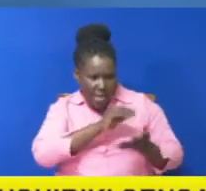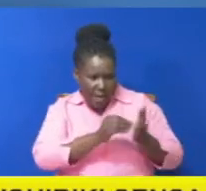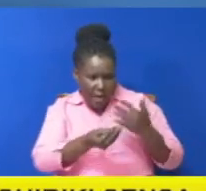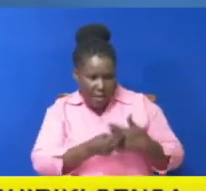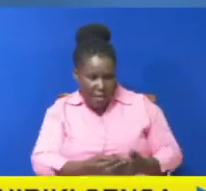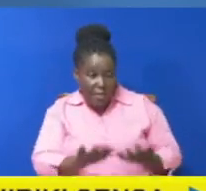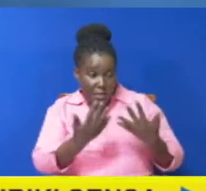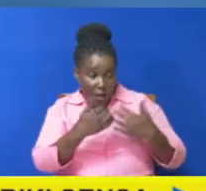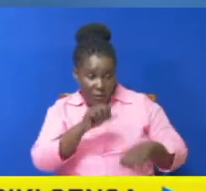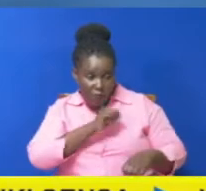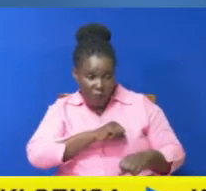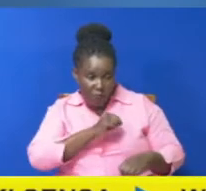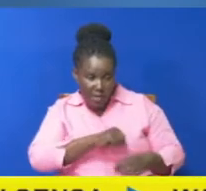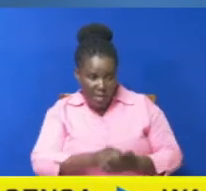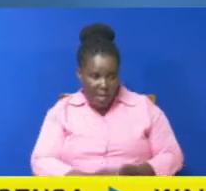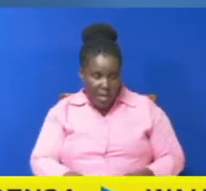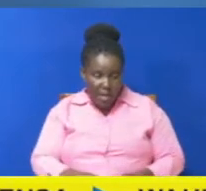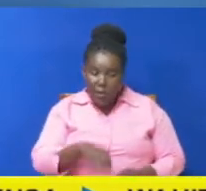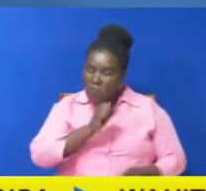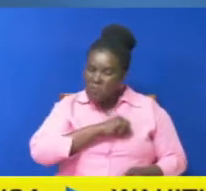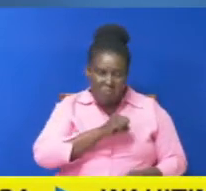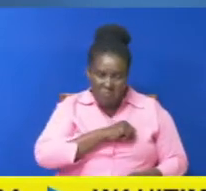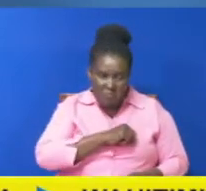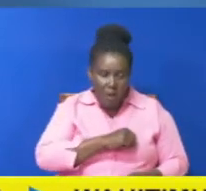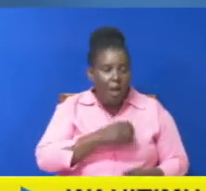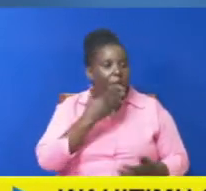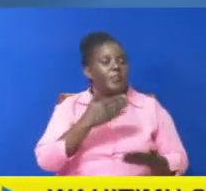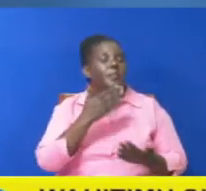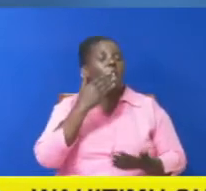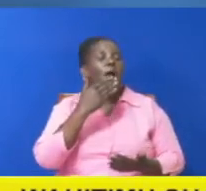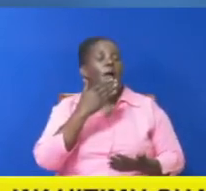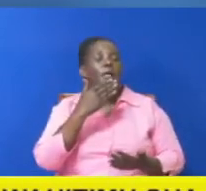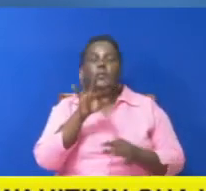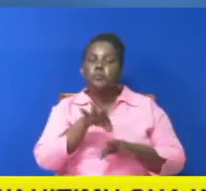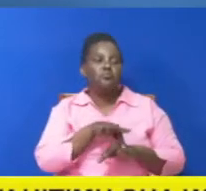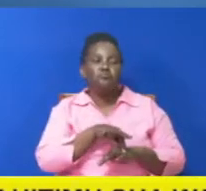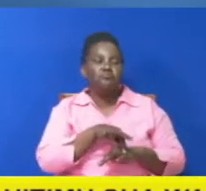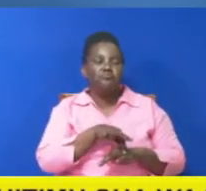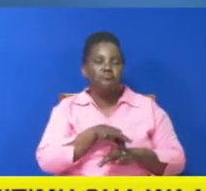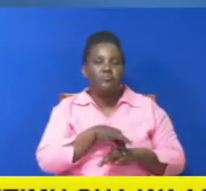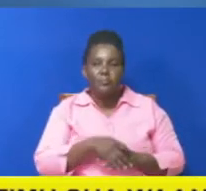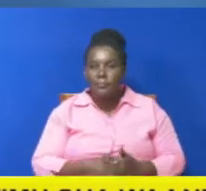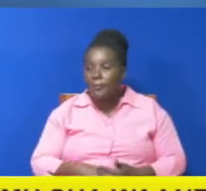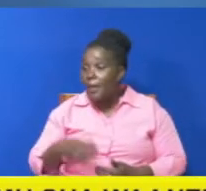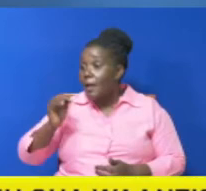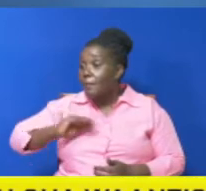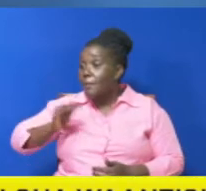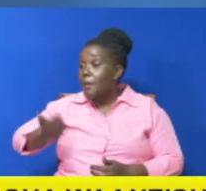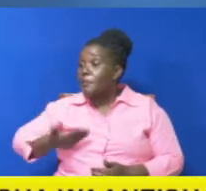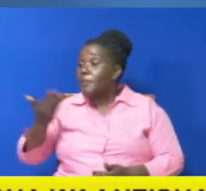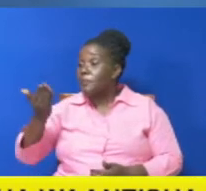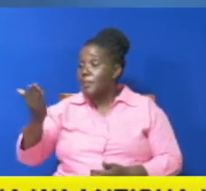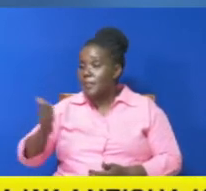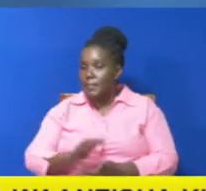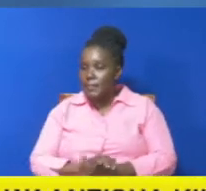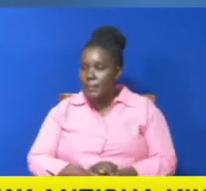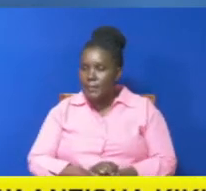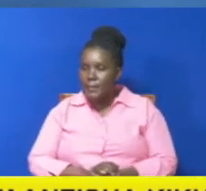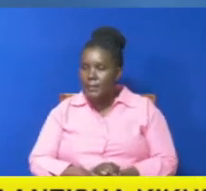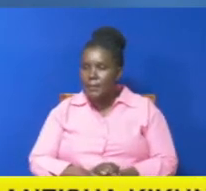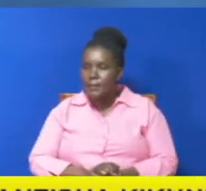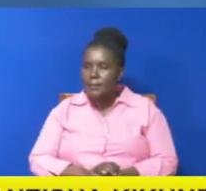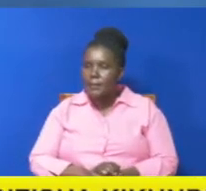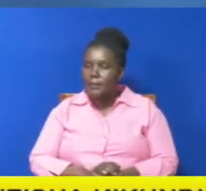sitaimudu. Unaimudu, muoe. Huimudu, usimuoe. Kuna mwanamke mwingine kweli inawezekana maisha yake